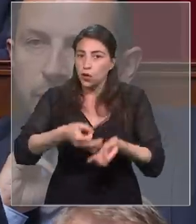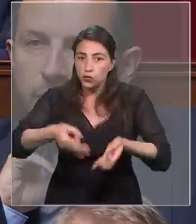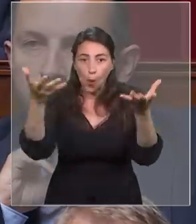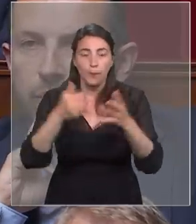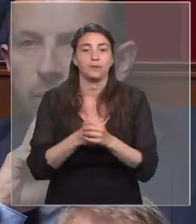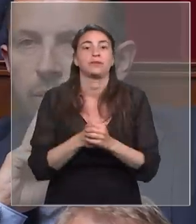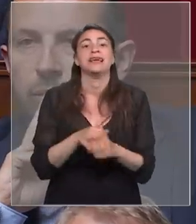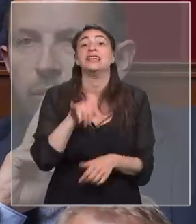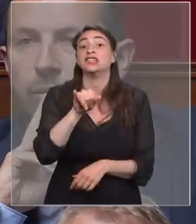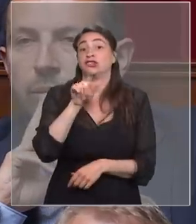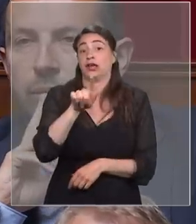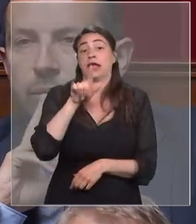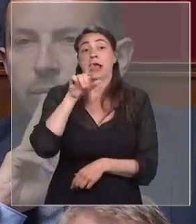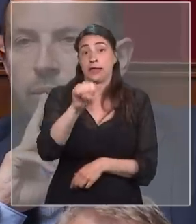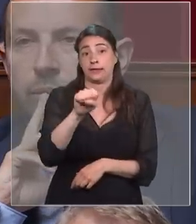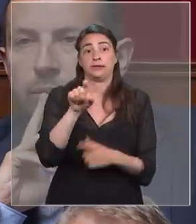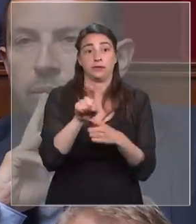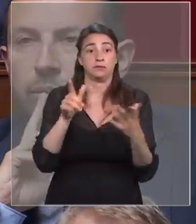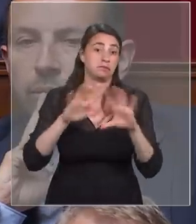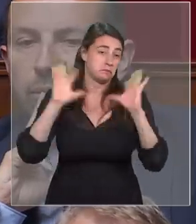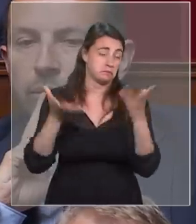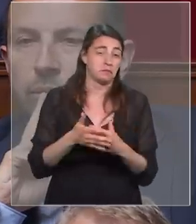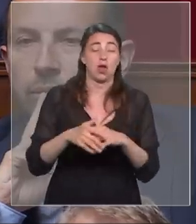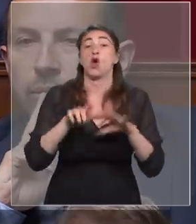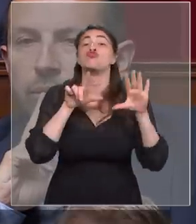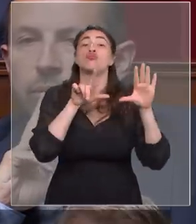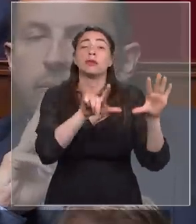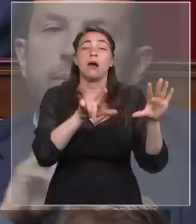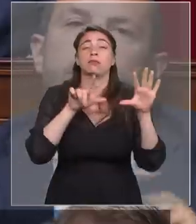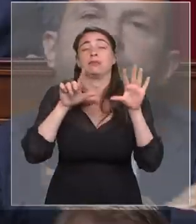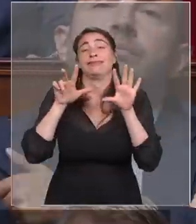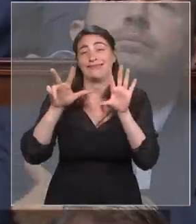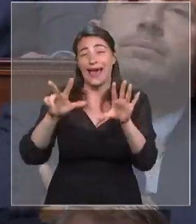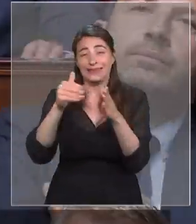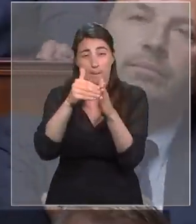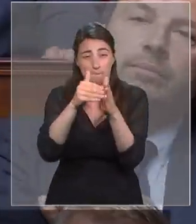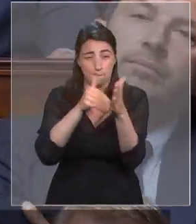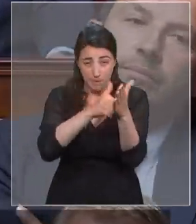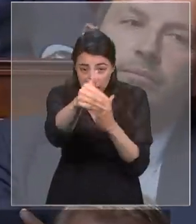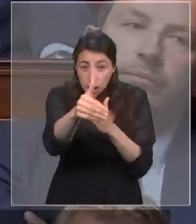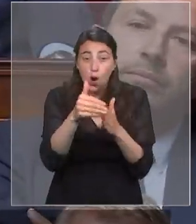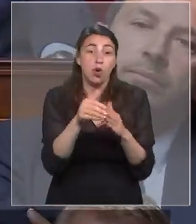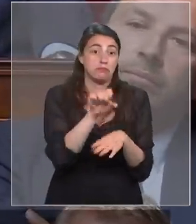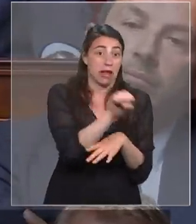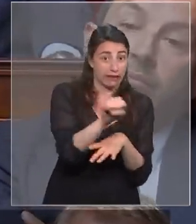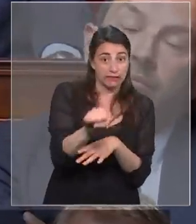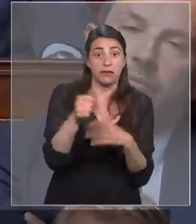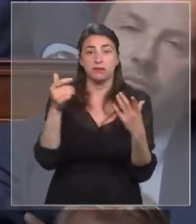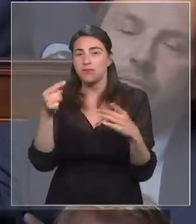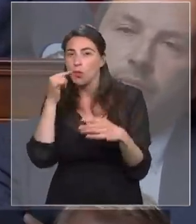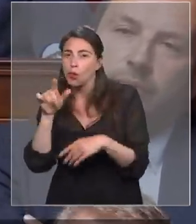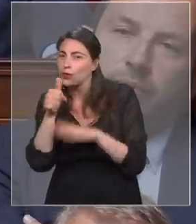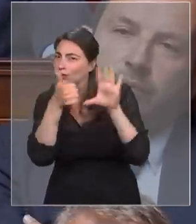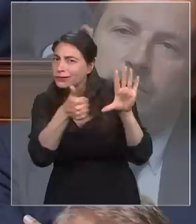compte en 2022 plus de 73 millions d'assurés sociaux pour un peu plus de 67 millions d'habitants.